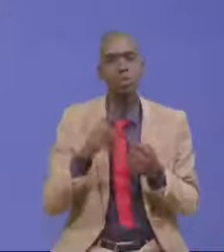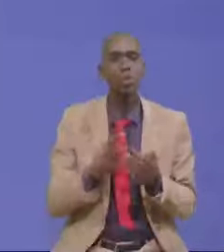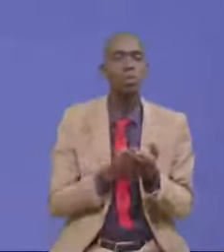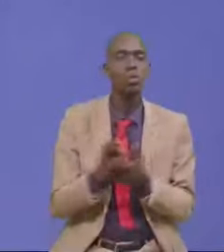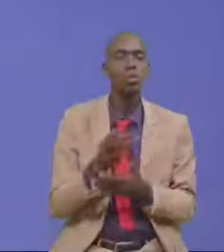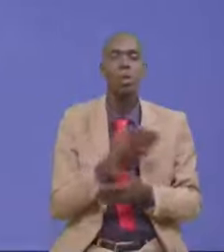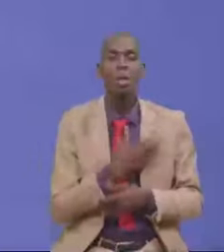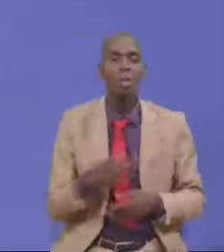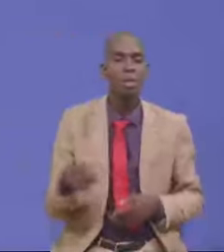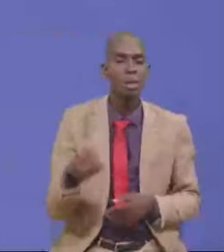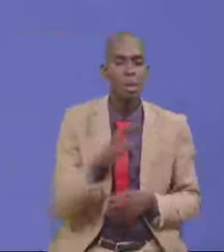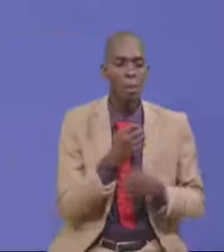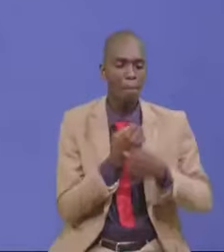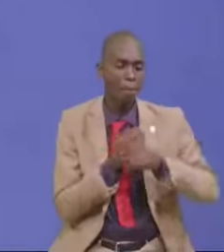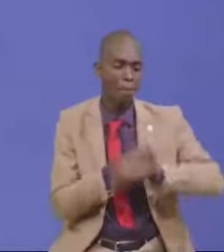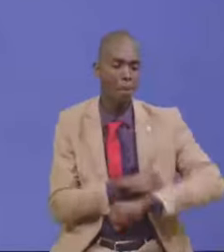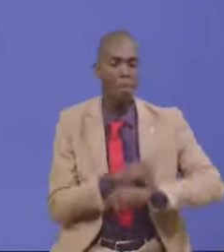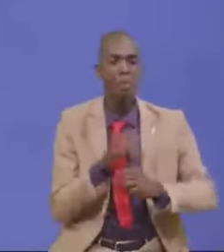Et ils protègent cette vérité.